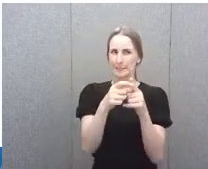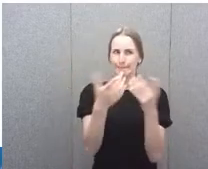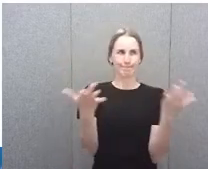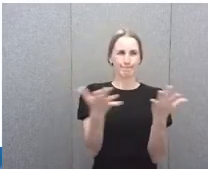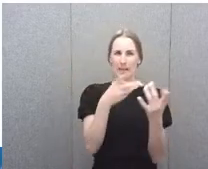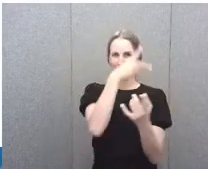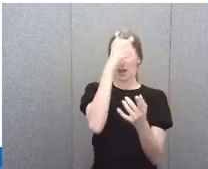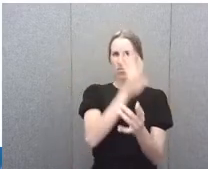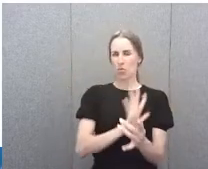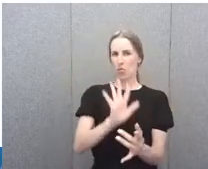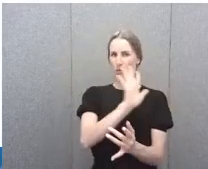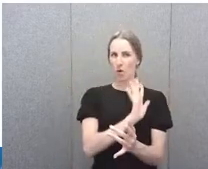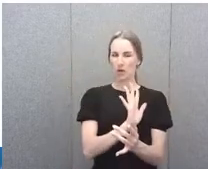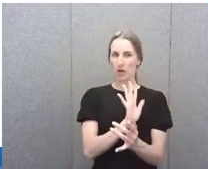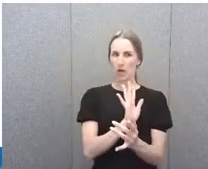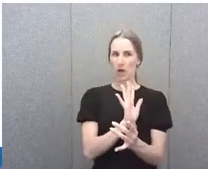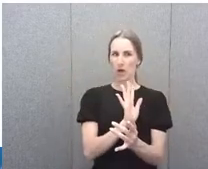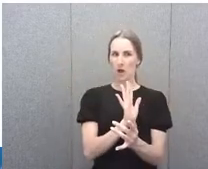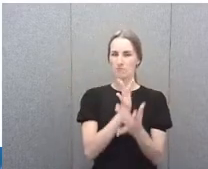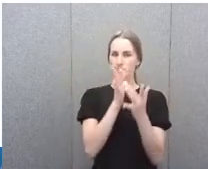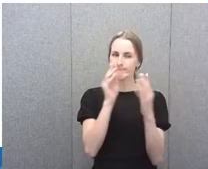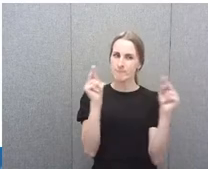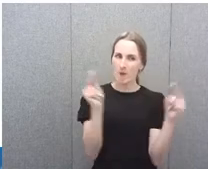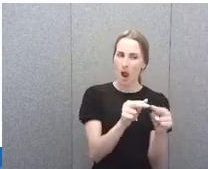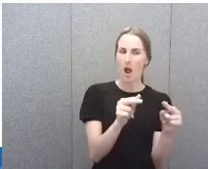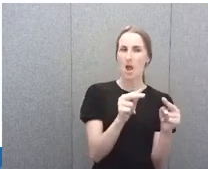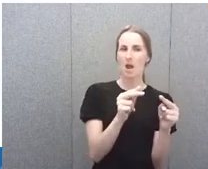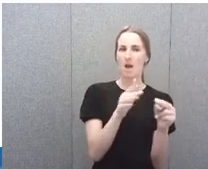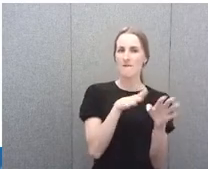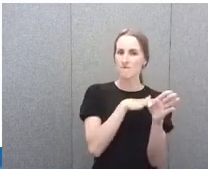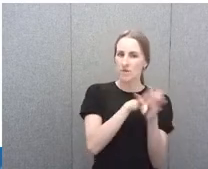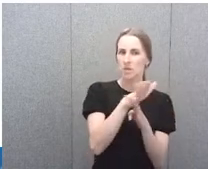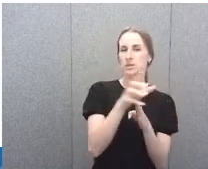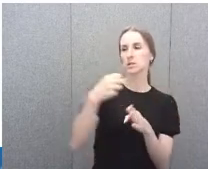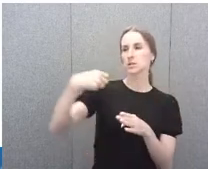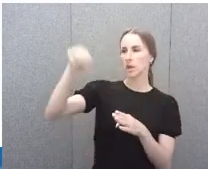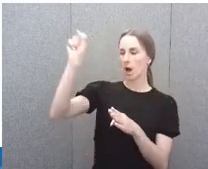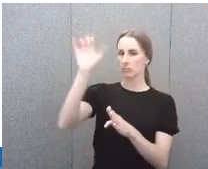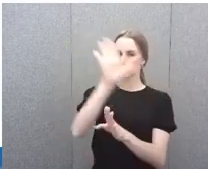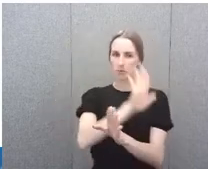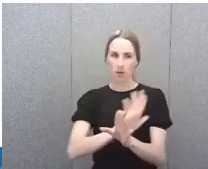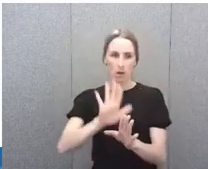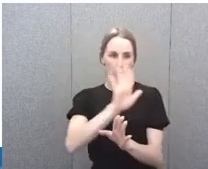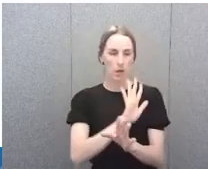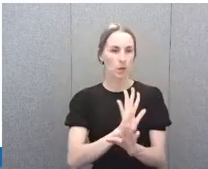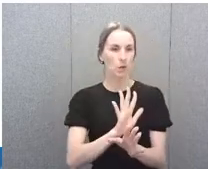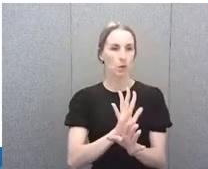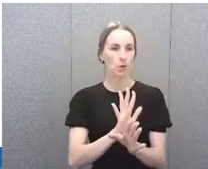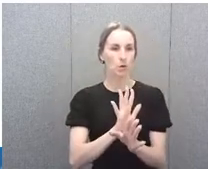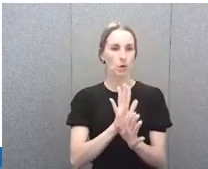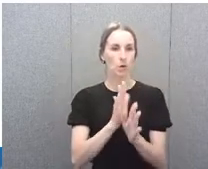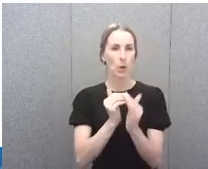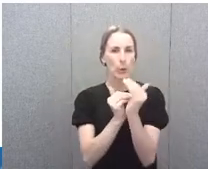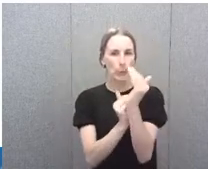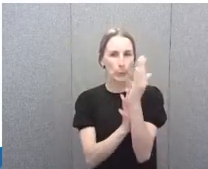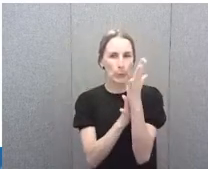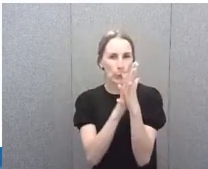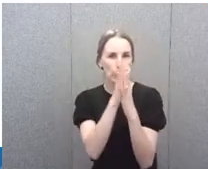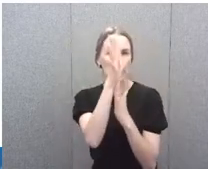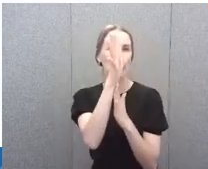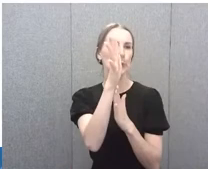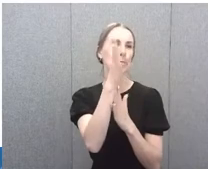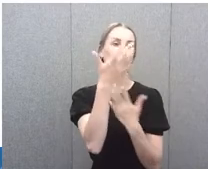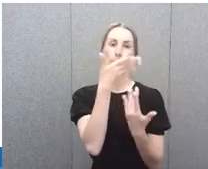бы очень хорошо иллюстрирует то, что происходит на самом деле, когда демократическое общество